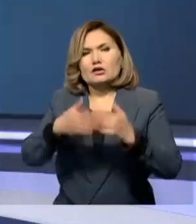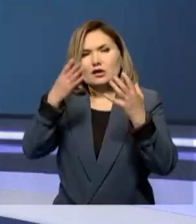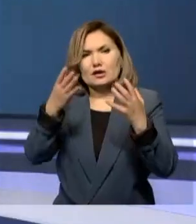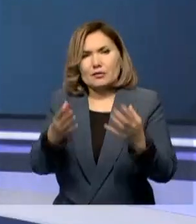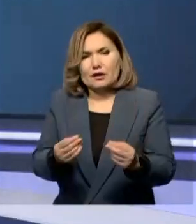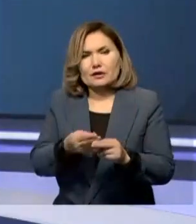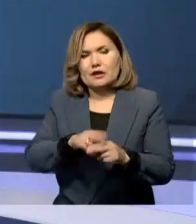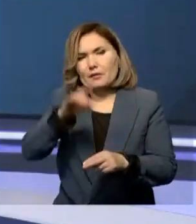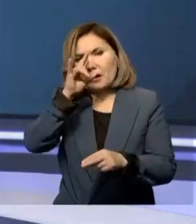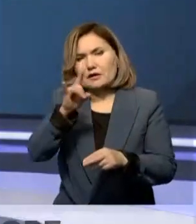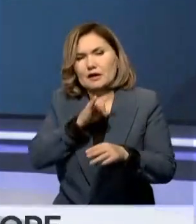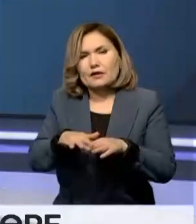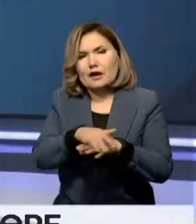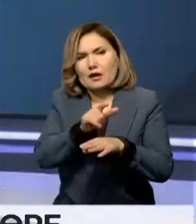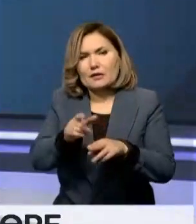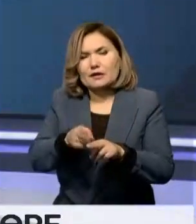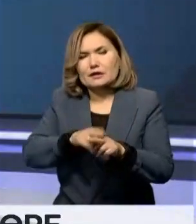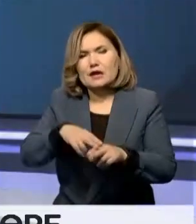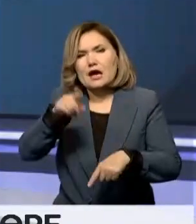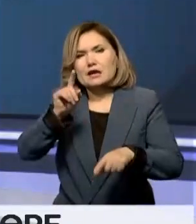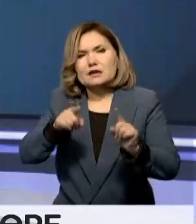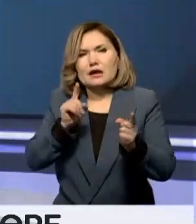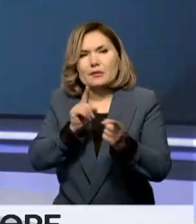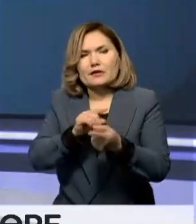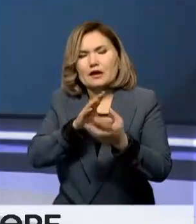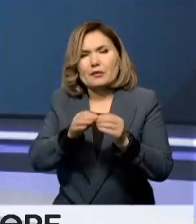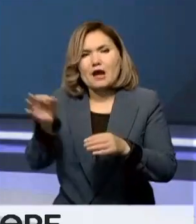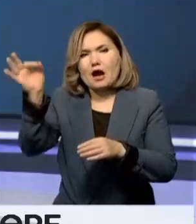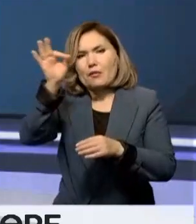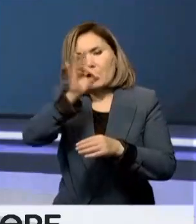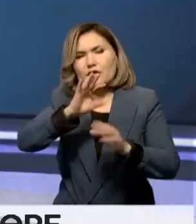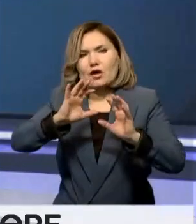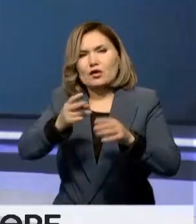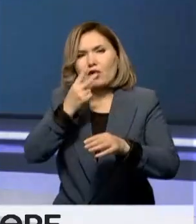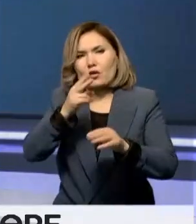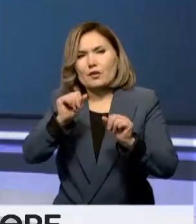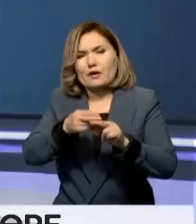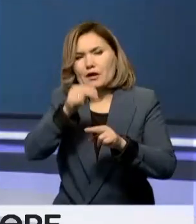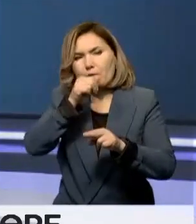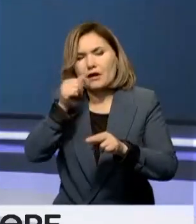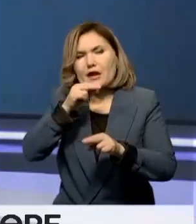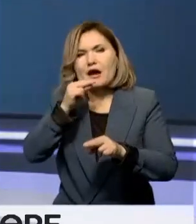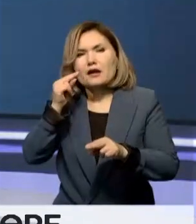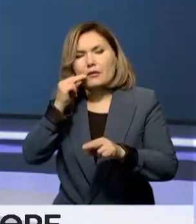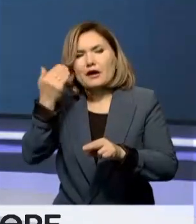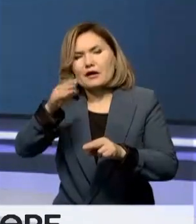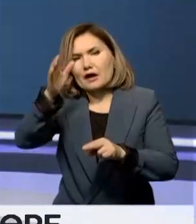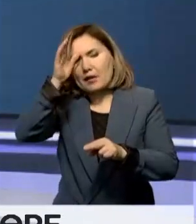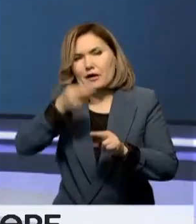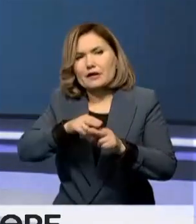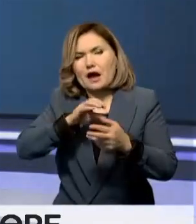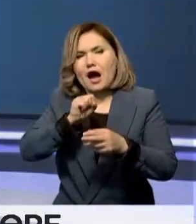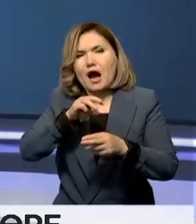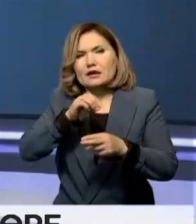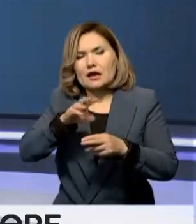Жаңалықтарымызды жалғастырайық. Жақын күндері ел тұрғындары сирек кездесетін астрономиялық құбылысты көре алады. Былтыр Қытай астрофизиктері